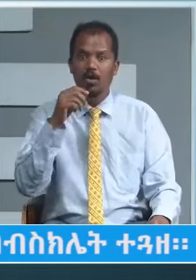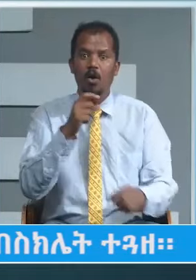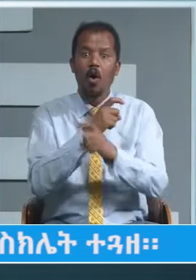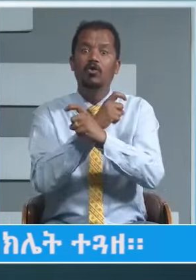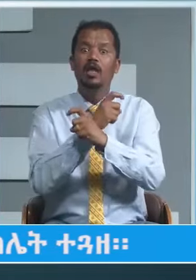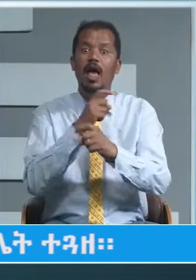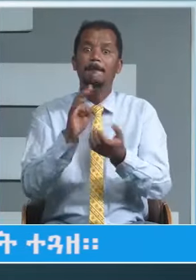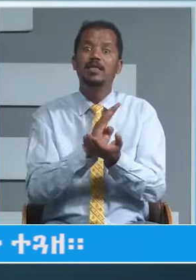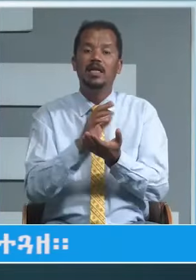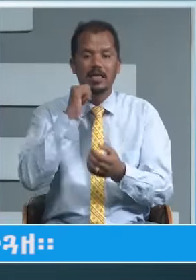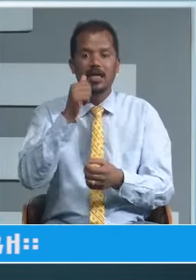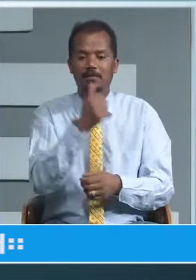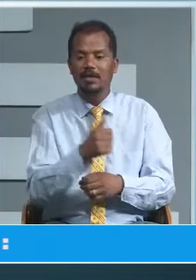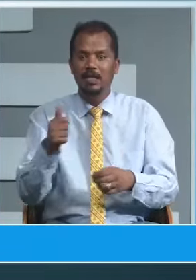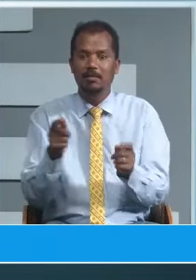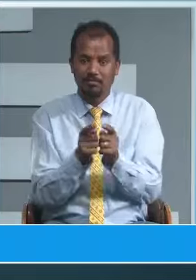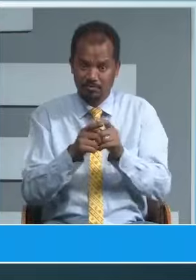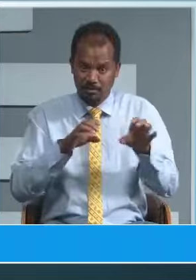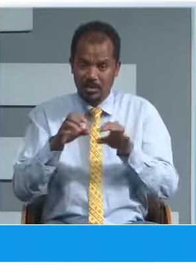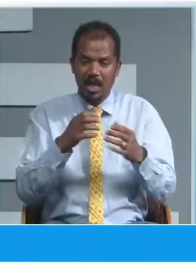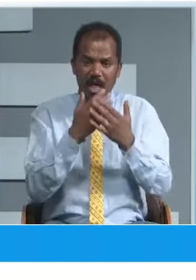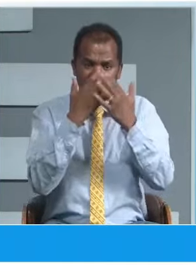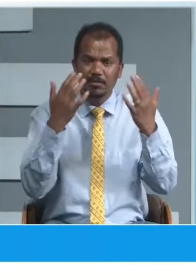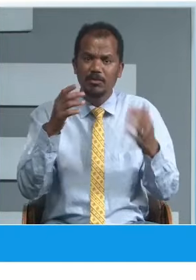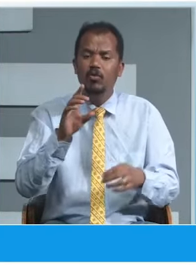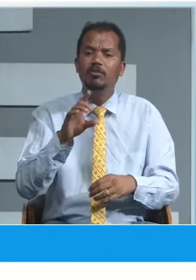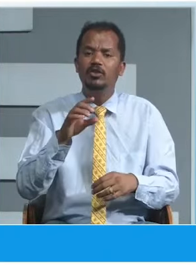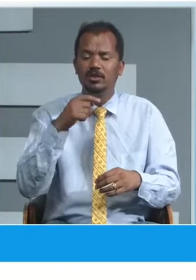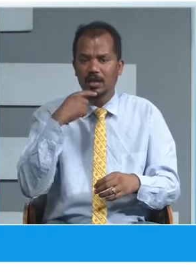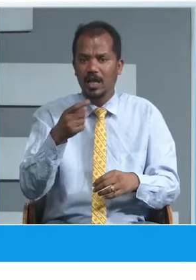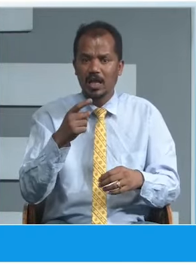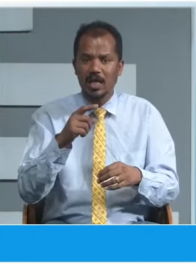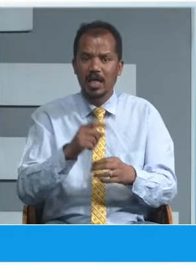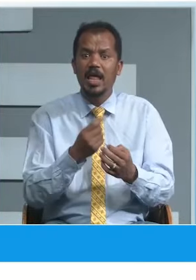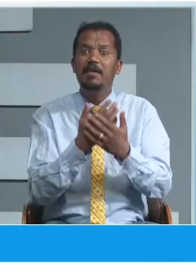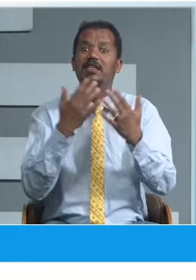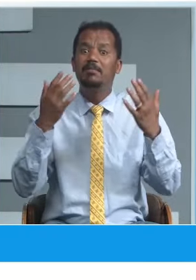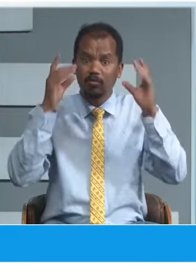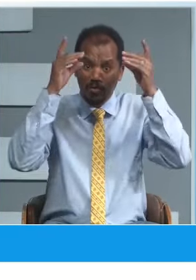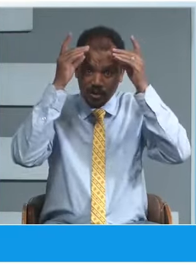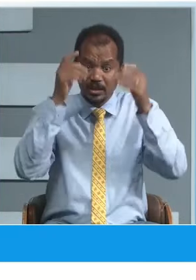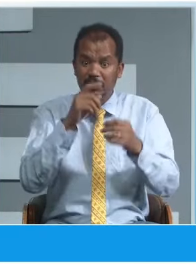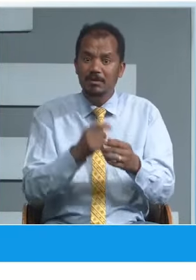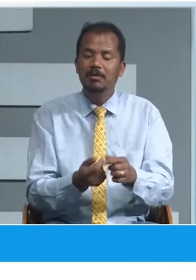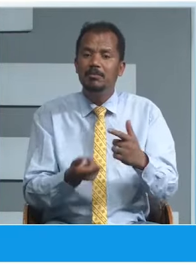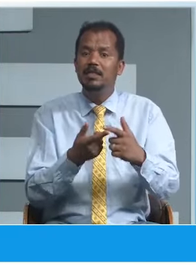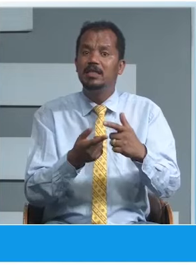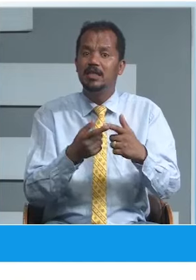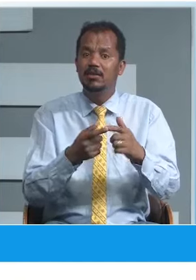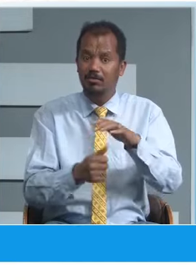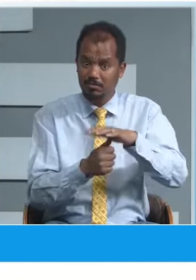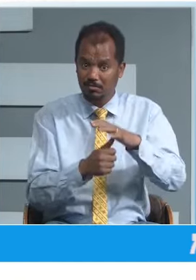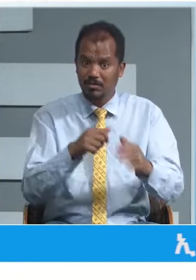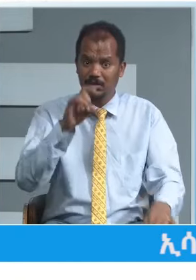የኢትዮጵያና የኦስትሪያ ቢዝነስ ፎረም ነገ በአዲስ አበባ እንደሚካሄድ የኢንቨስትመንት ኮሚሽን ገለጸ። የኢንቨስትመንት ኮሚሽን ምክትል ኮሚሽነር ዶክተር